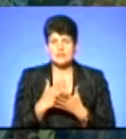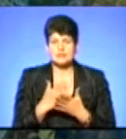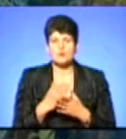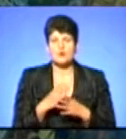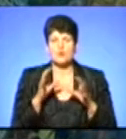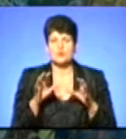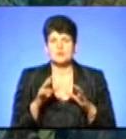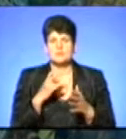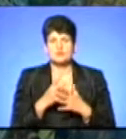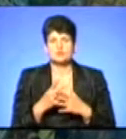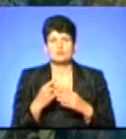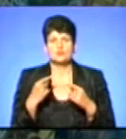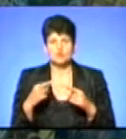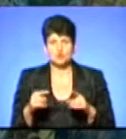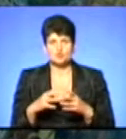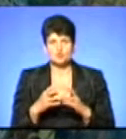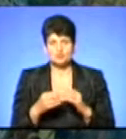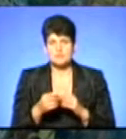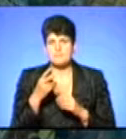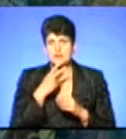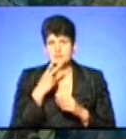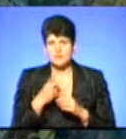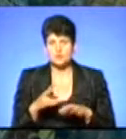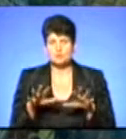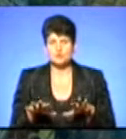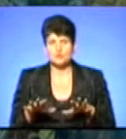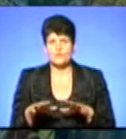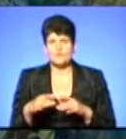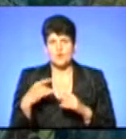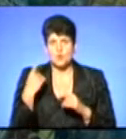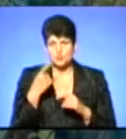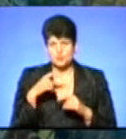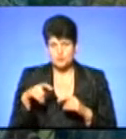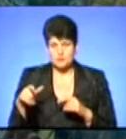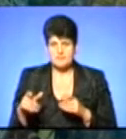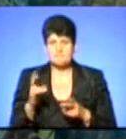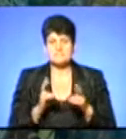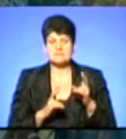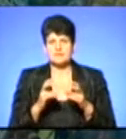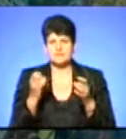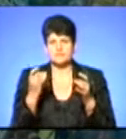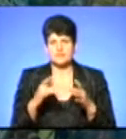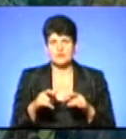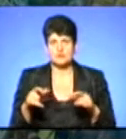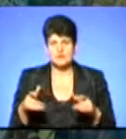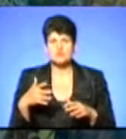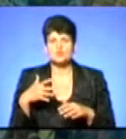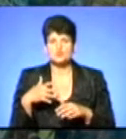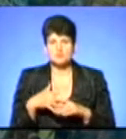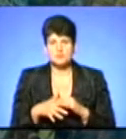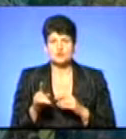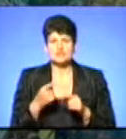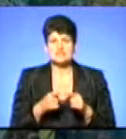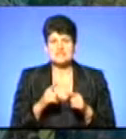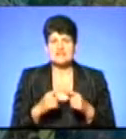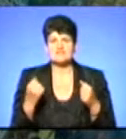бачимо трошки більшу суму, але там вже передбачено і посадові особи, підприємці, і також для звичайних громадян. І так зрозуміло, що це